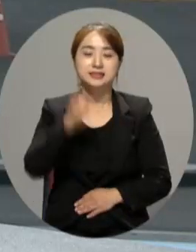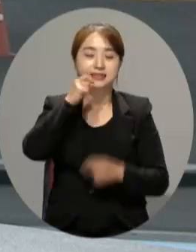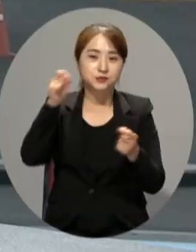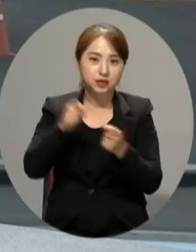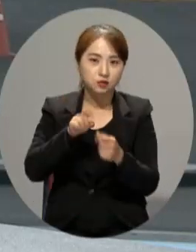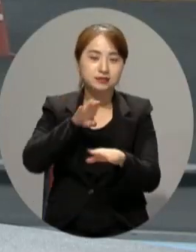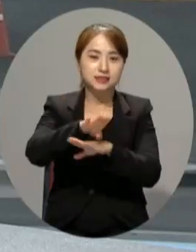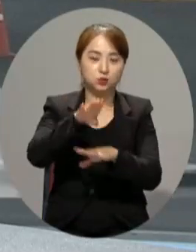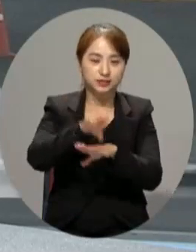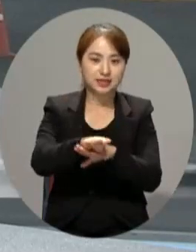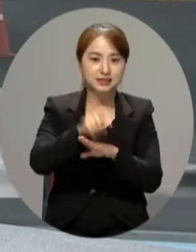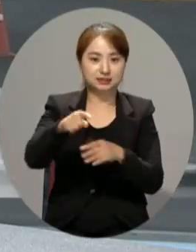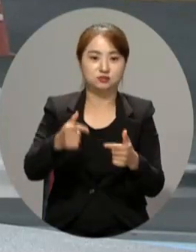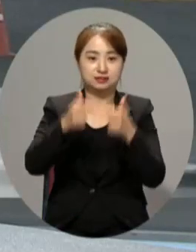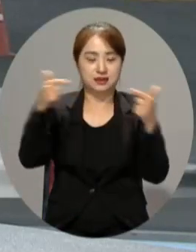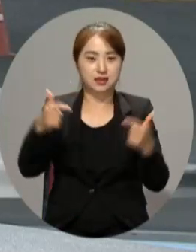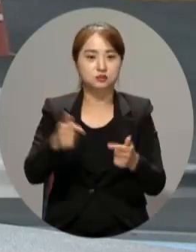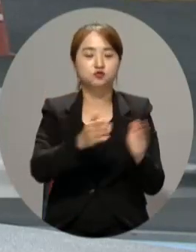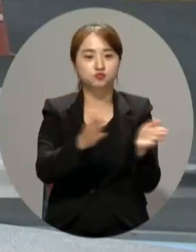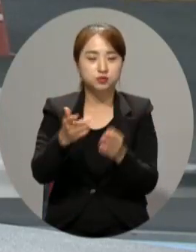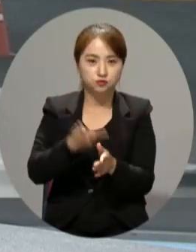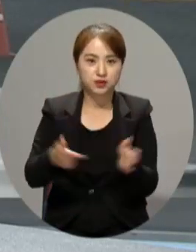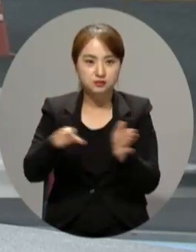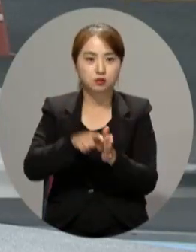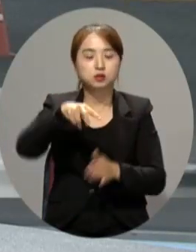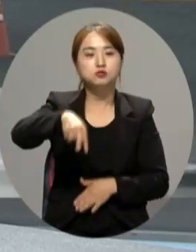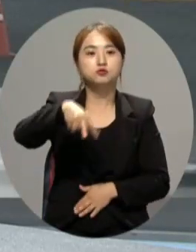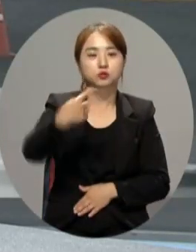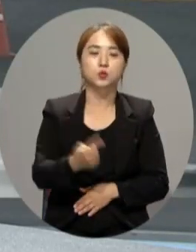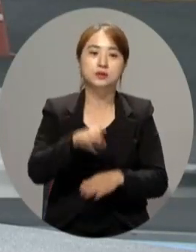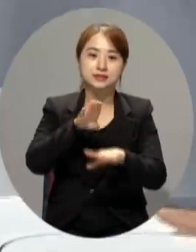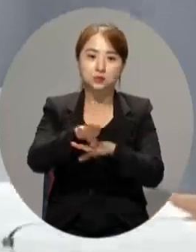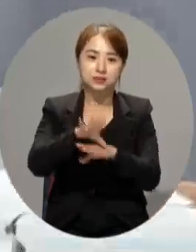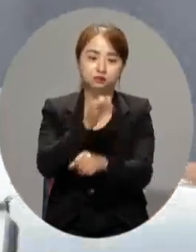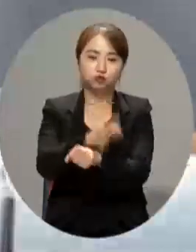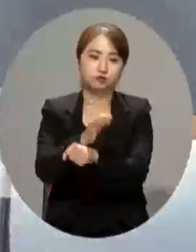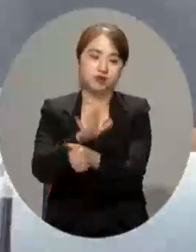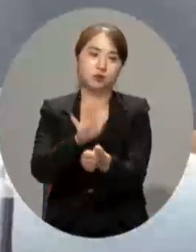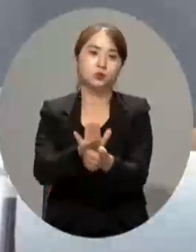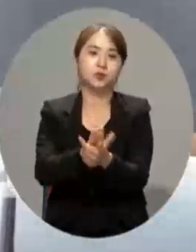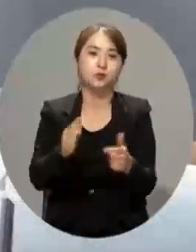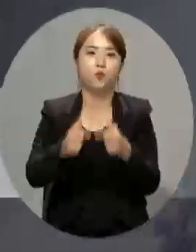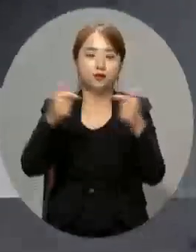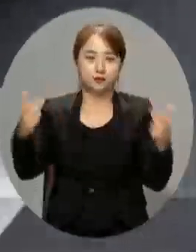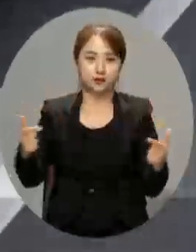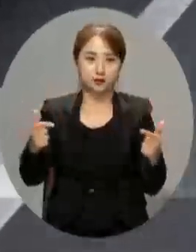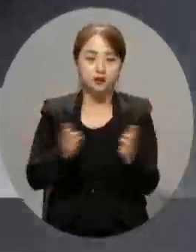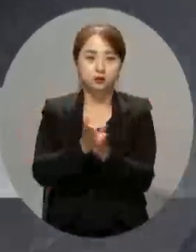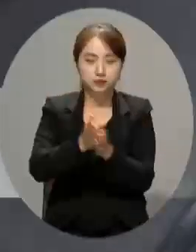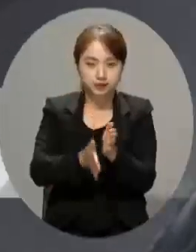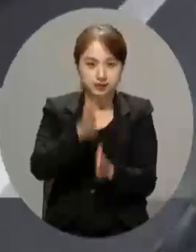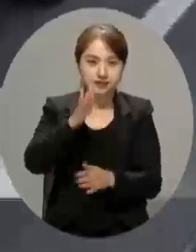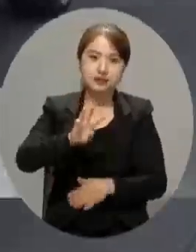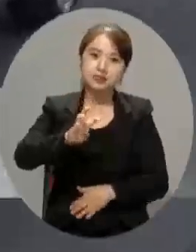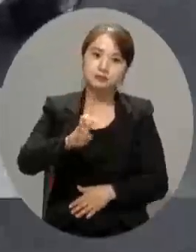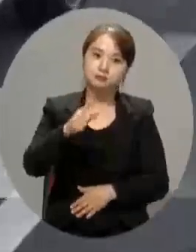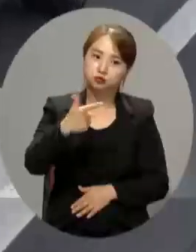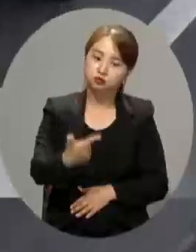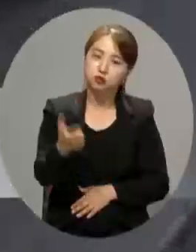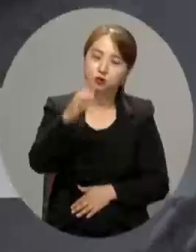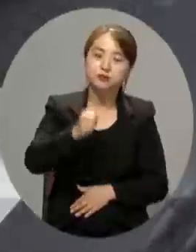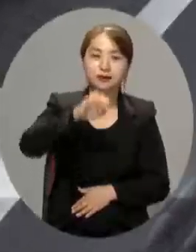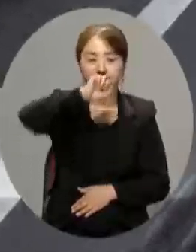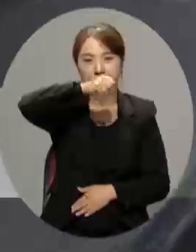친환경 자동차 수요 증가에 대비해 군산시가 수소 자동차 구매 지원을 확대합니다 군산시는 최근 36억원의